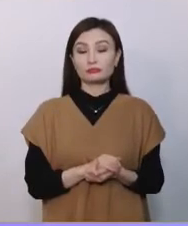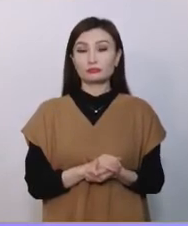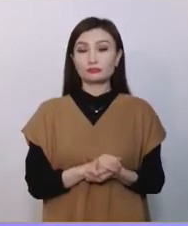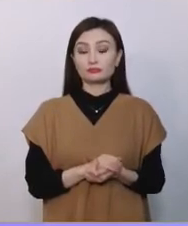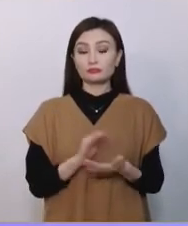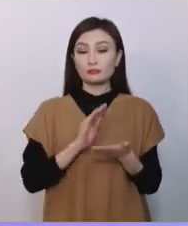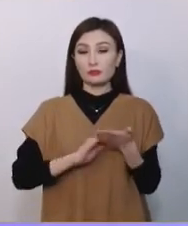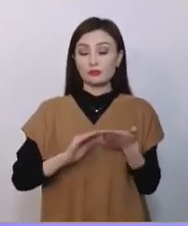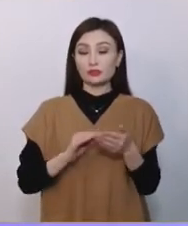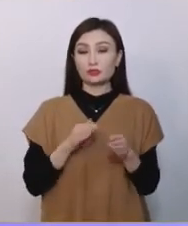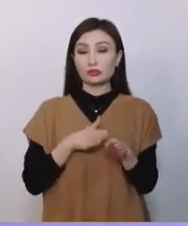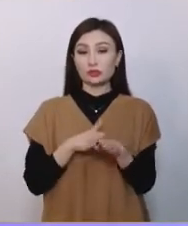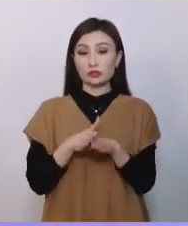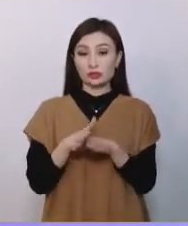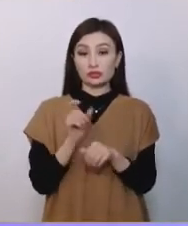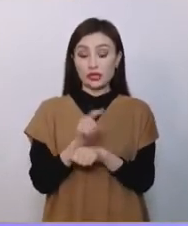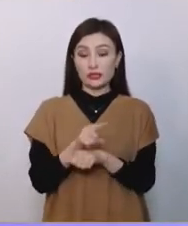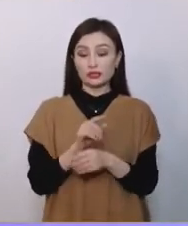запишите решение